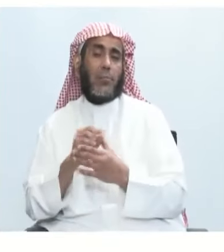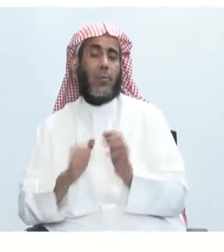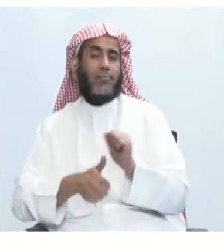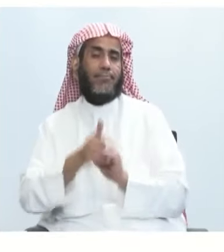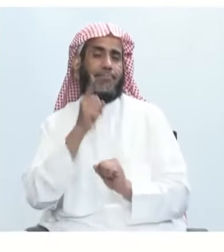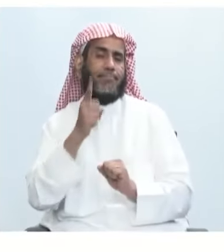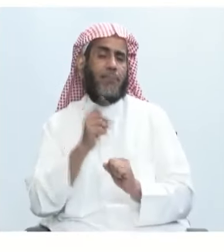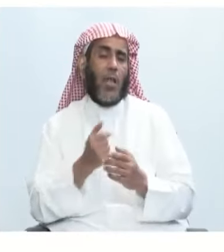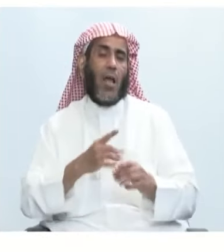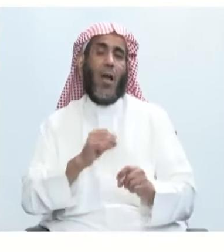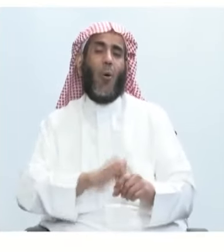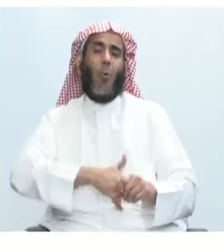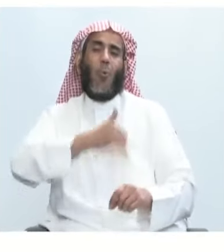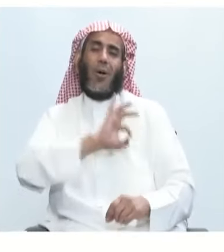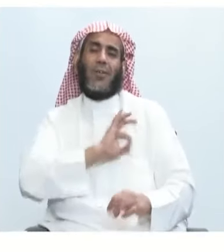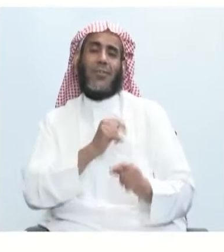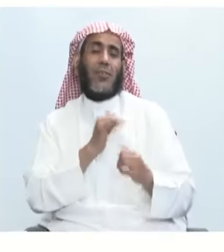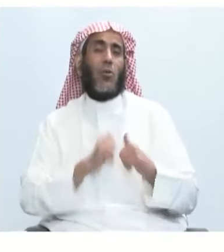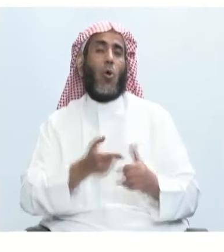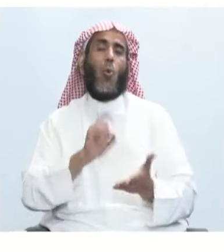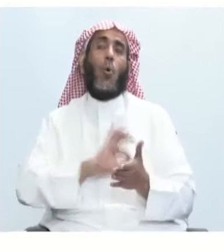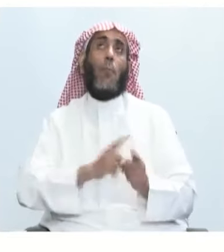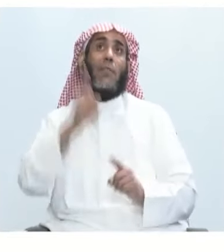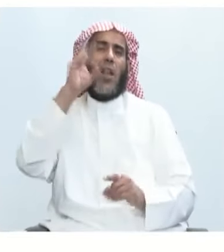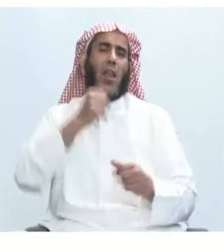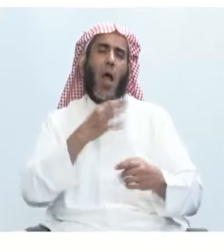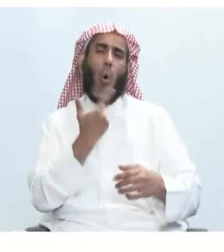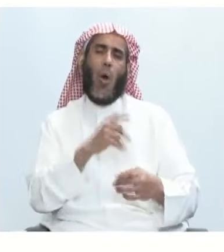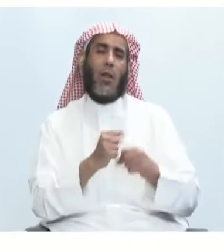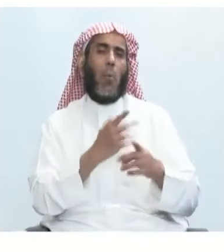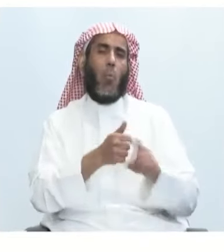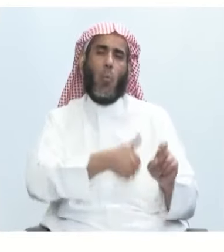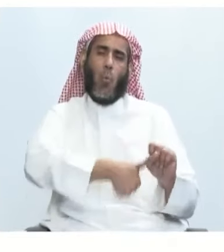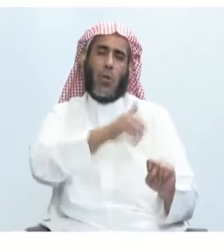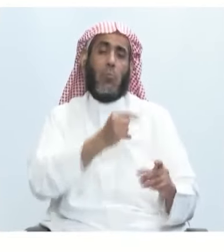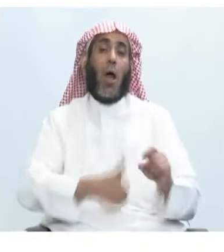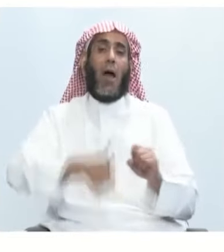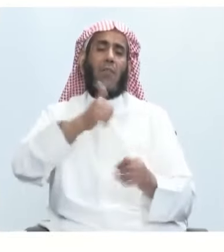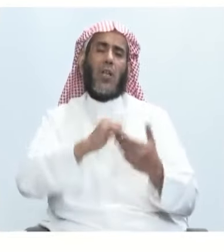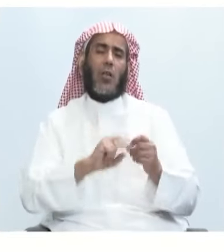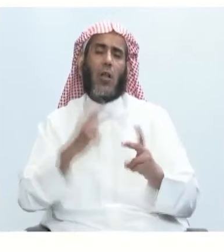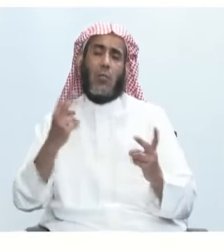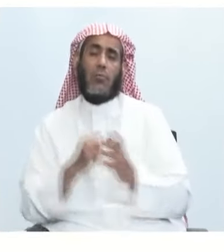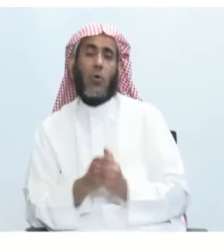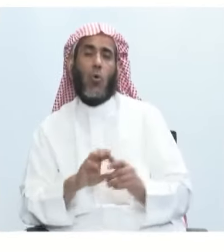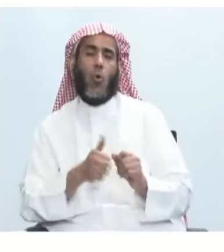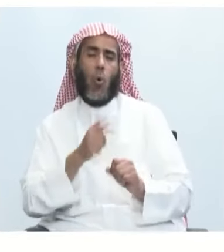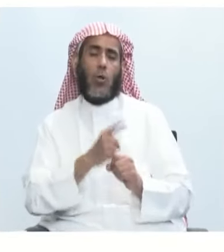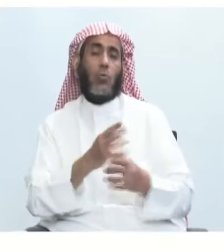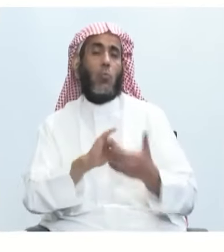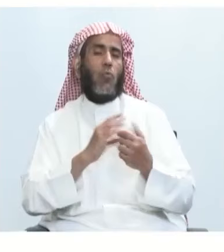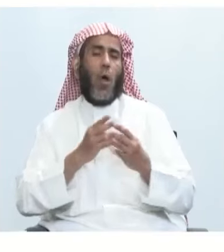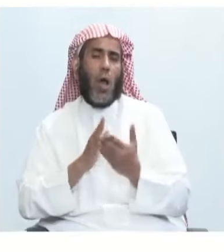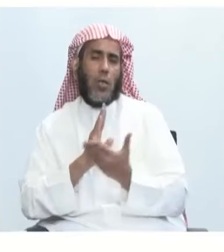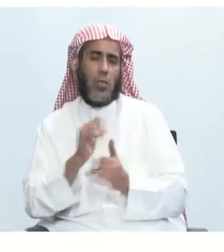مثلا انت انت اعز اصدقائي اني احبك في الله انا حريص على مصلحتك انتم افضل اصدقائي ان كان اكثر من واحد واقول مثلا انتم رفقاء